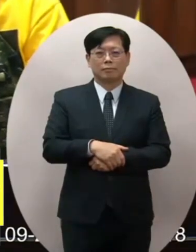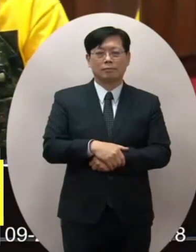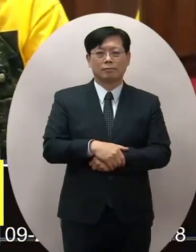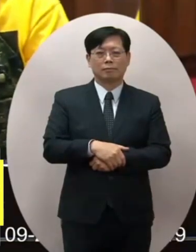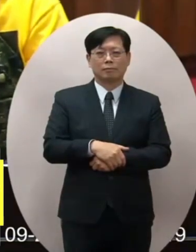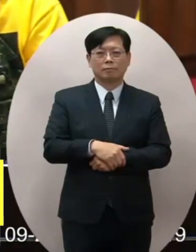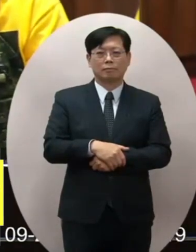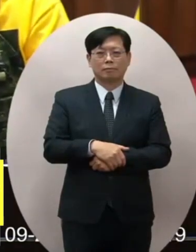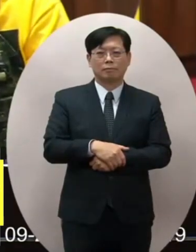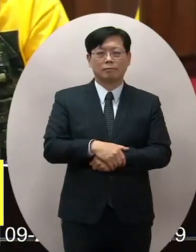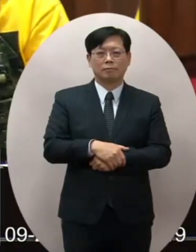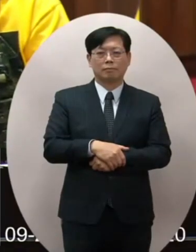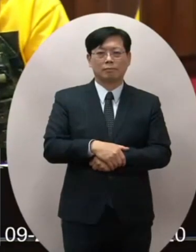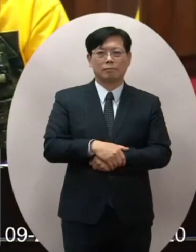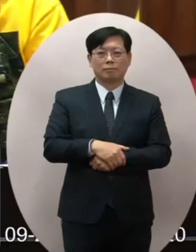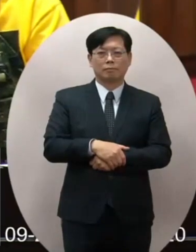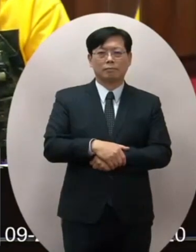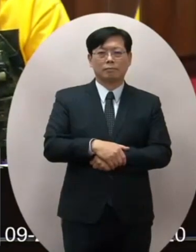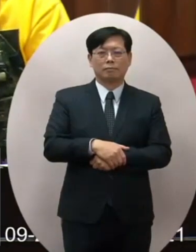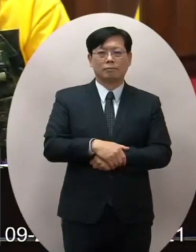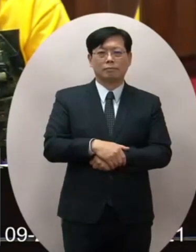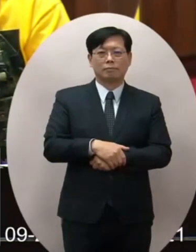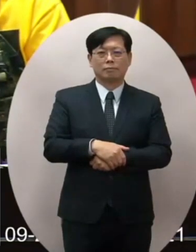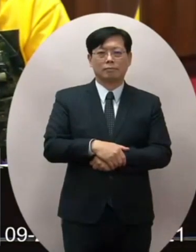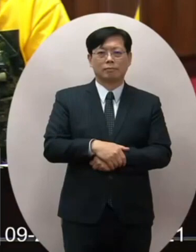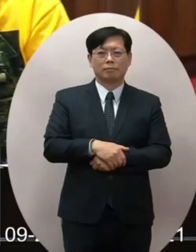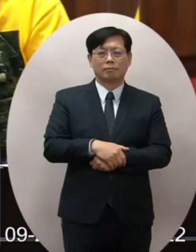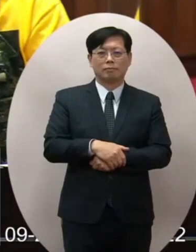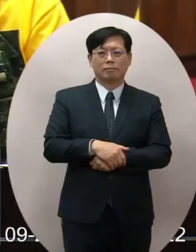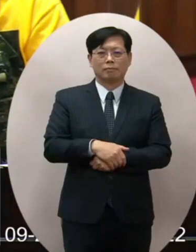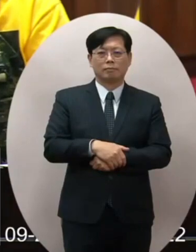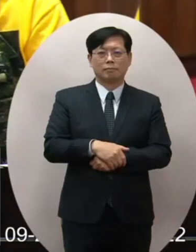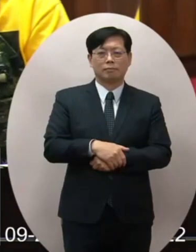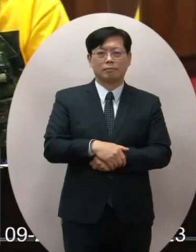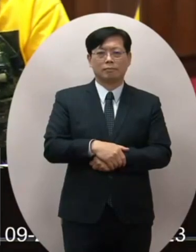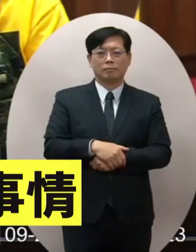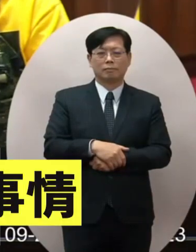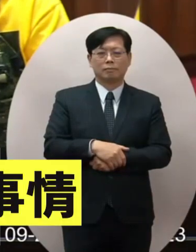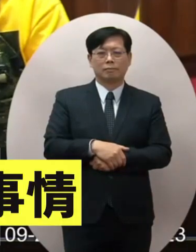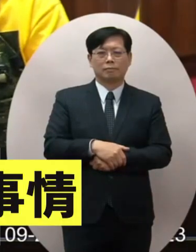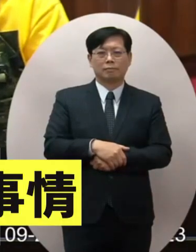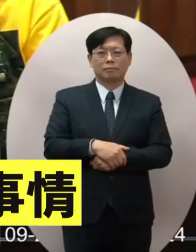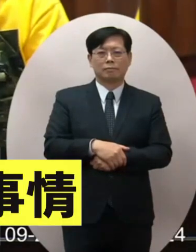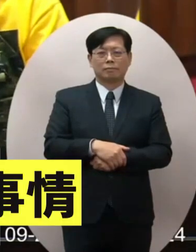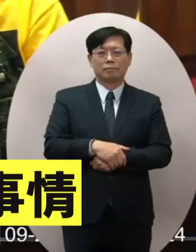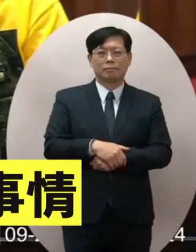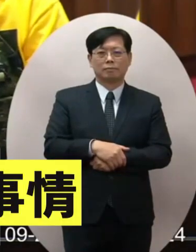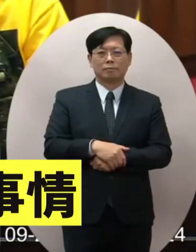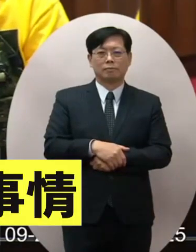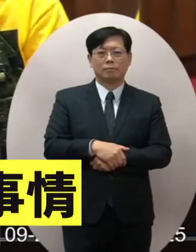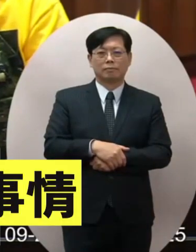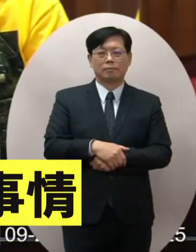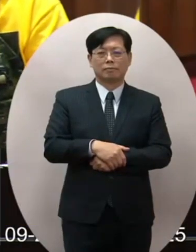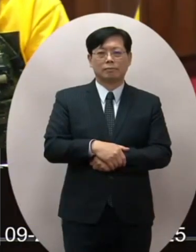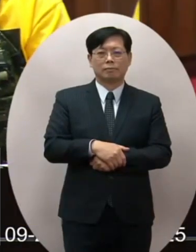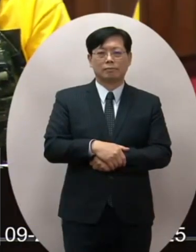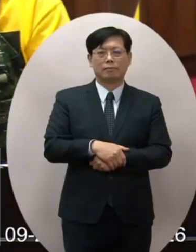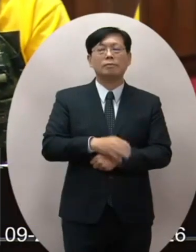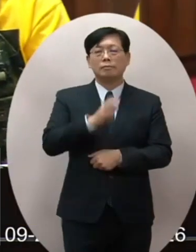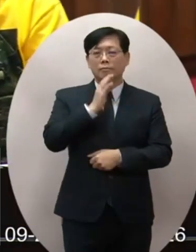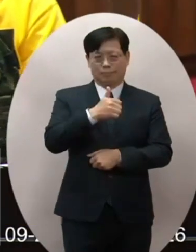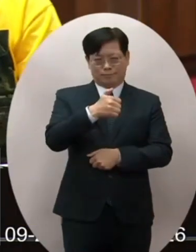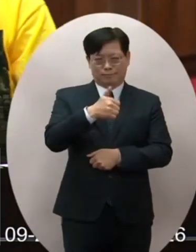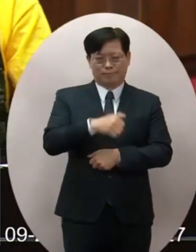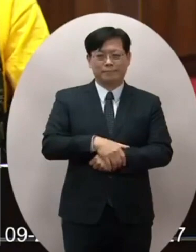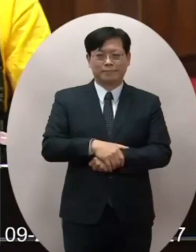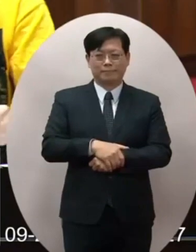我做各种事情他非常的客气，那另外一方面总统也从来没有交代我这种事情。 是，谢